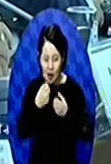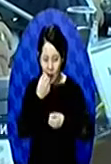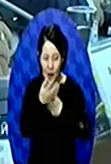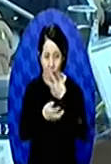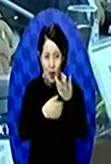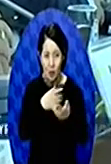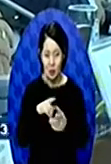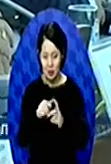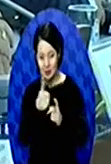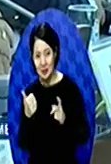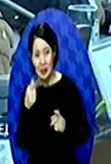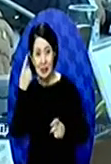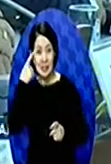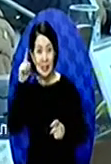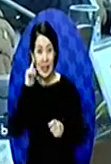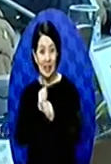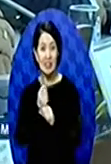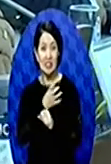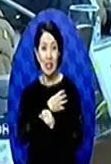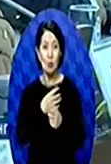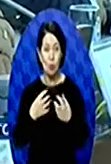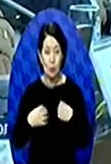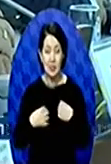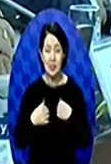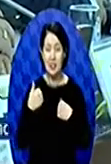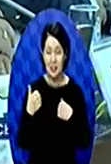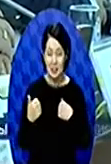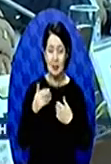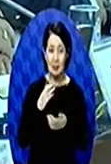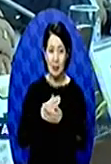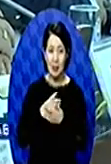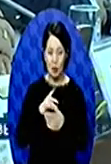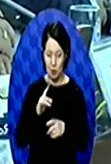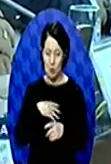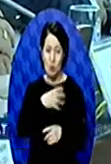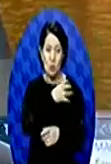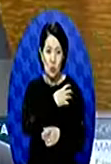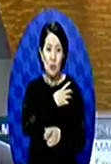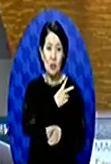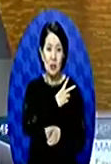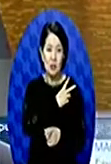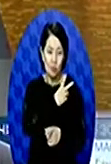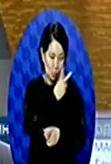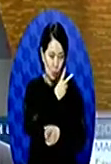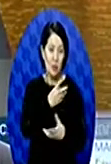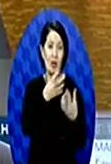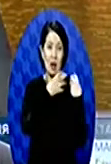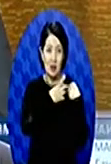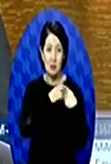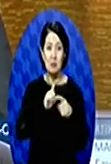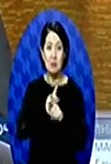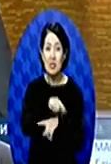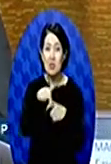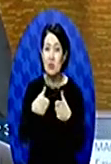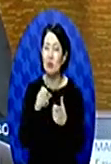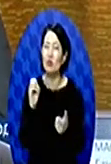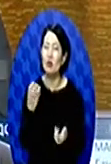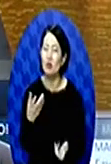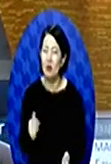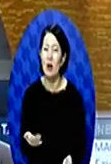тэрийг хэрэгжүүлэх үүргээ хүлээсэн байгаа юм бол үүргээ биелүүлээд явах хэрэгтэй байна шүү дээ. Тэг бие нэг юм аргацсан